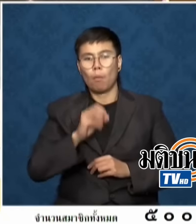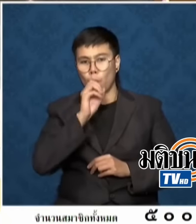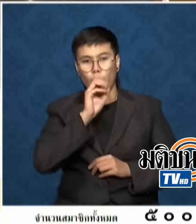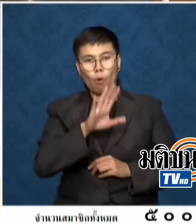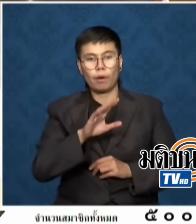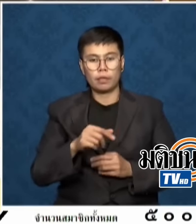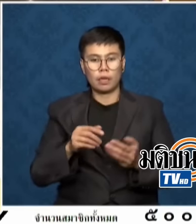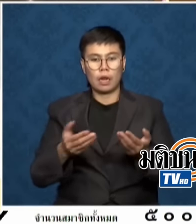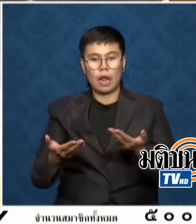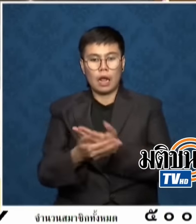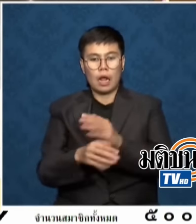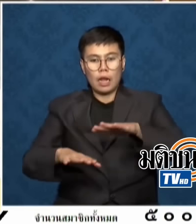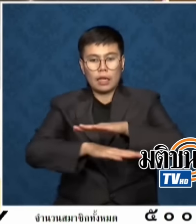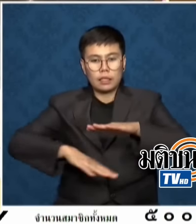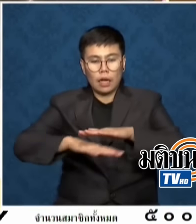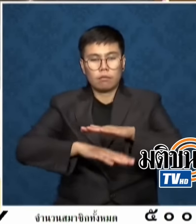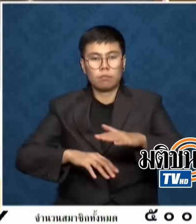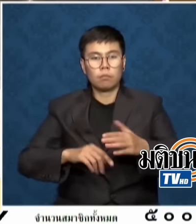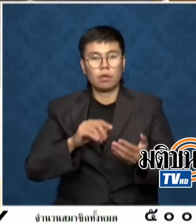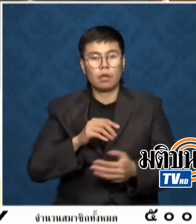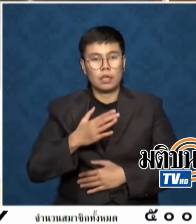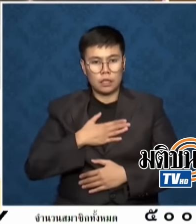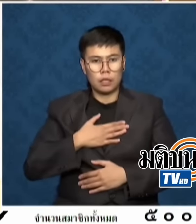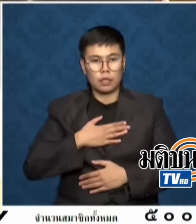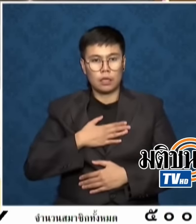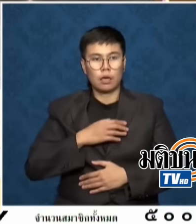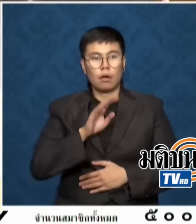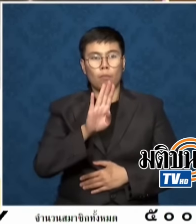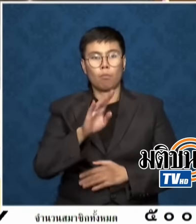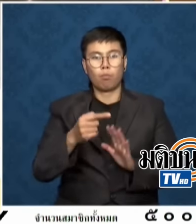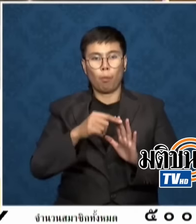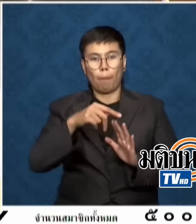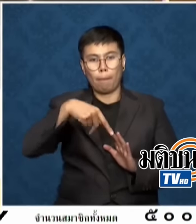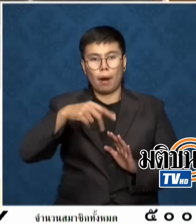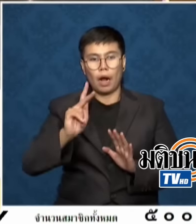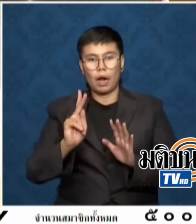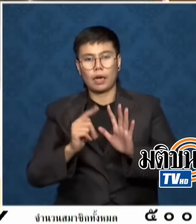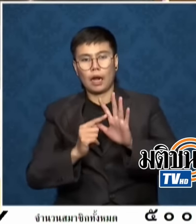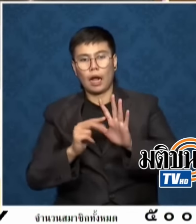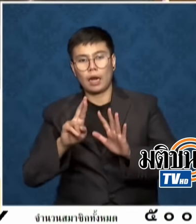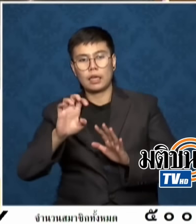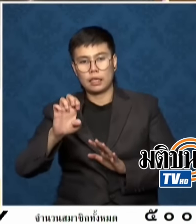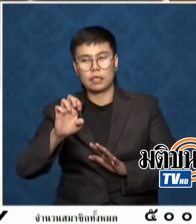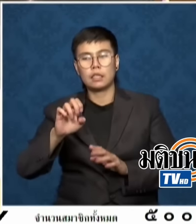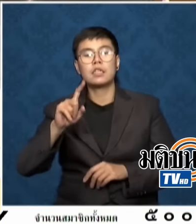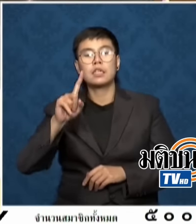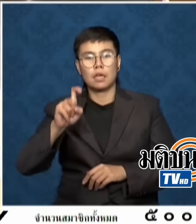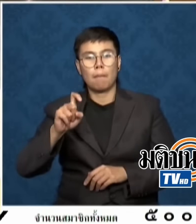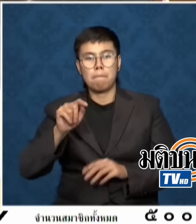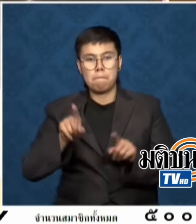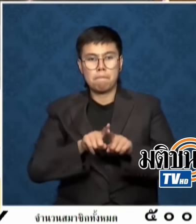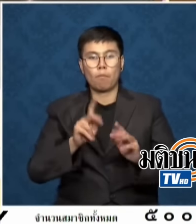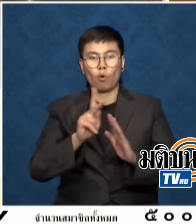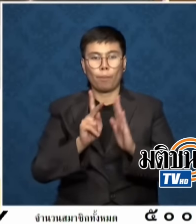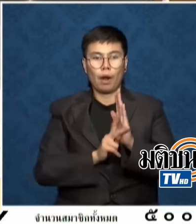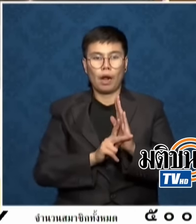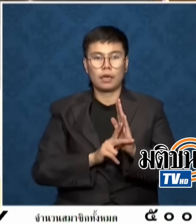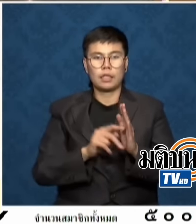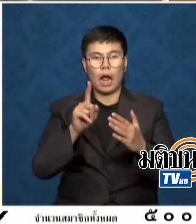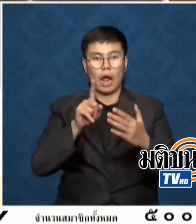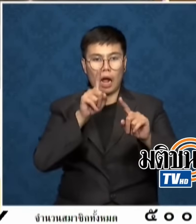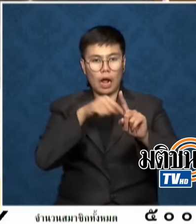ในเอกสารว่าเขาคือบุพการีที่เสียชีวิตไปอย่างในกฎหมายของประเทศอังกฤษเนี่ยนะคะเขาใช้คำ